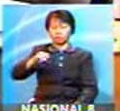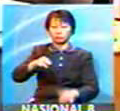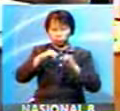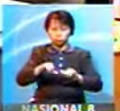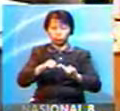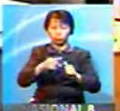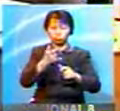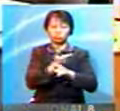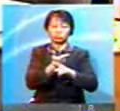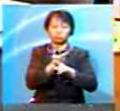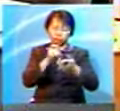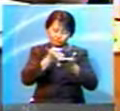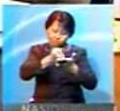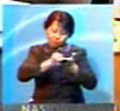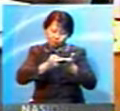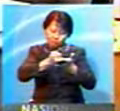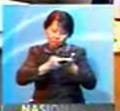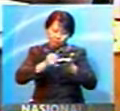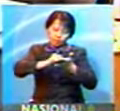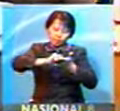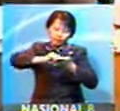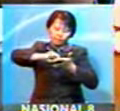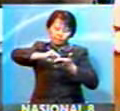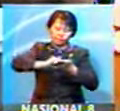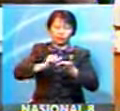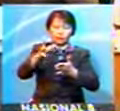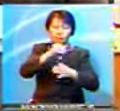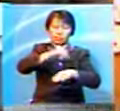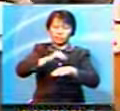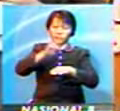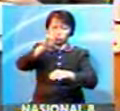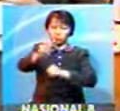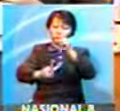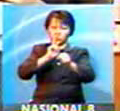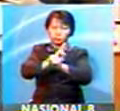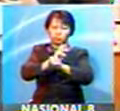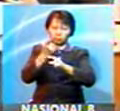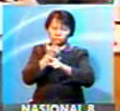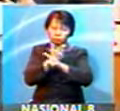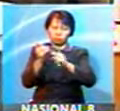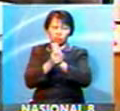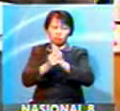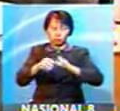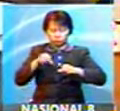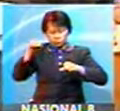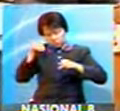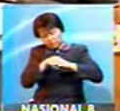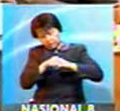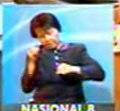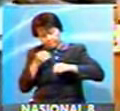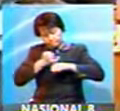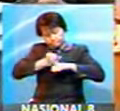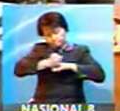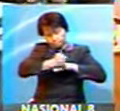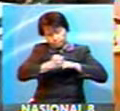belajar. Ambil masa dalam 2 tahun jugaklah untuk mahir buat sarung dulu. Nak